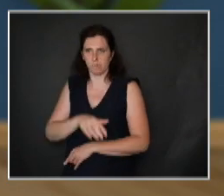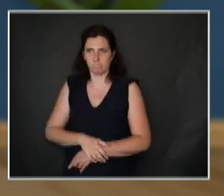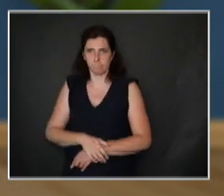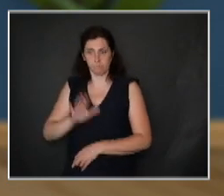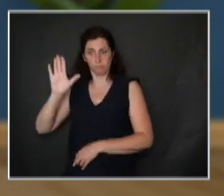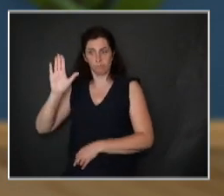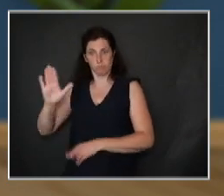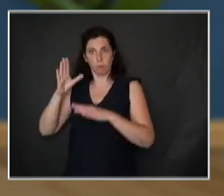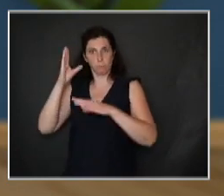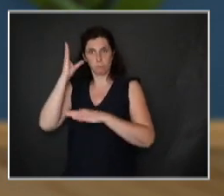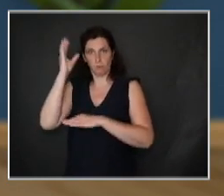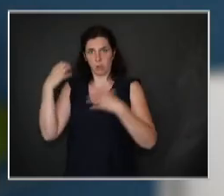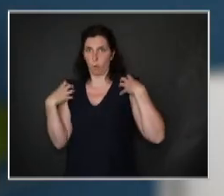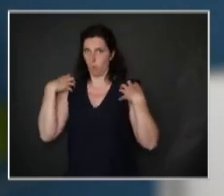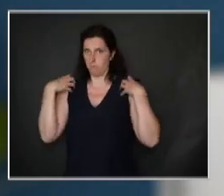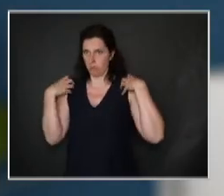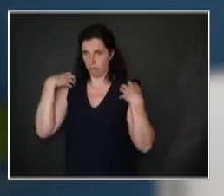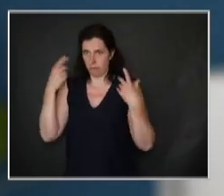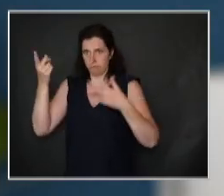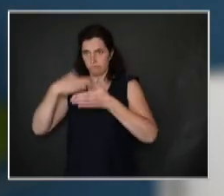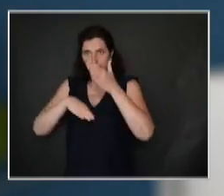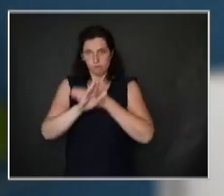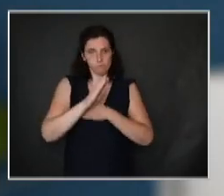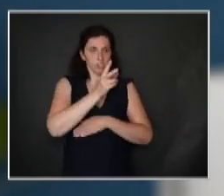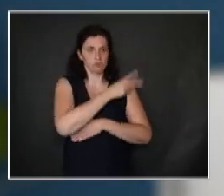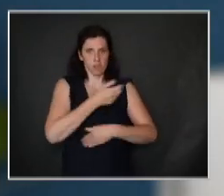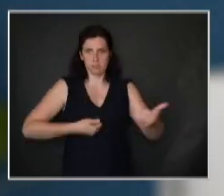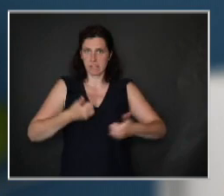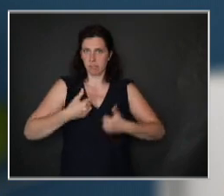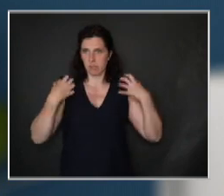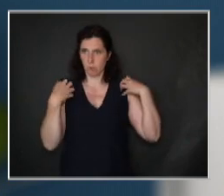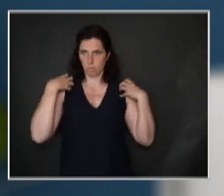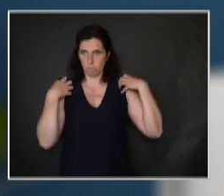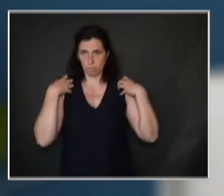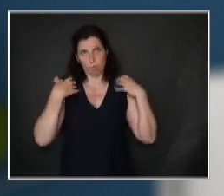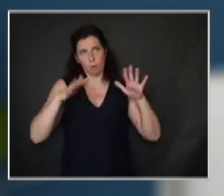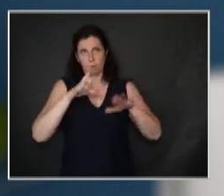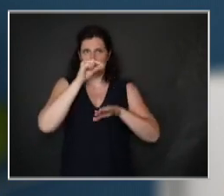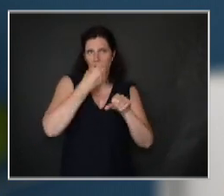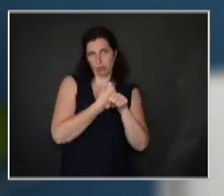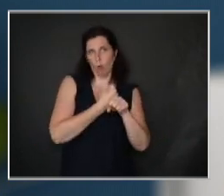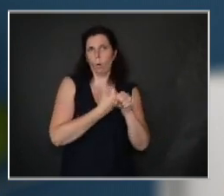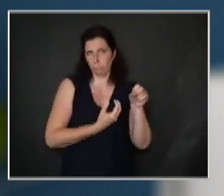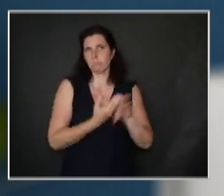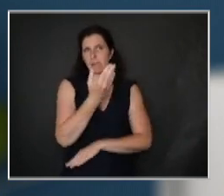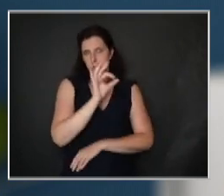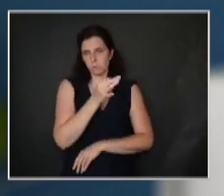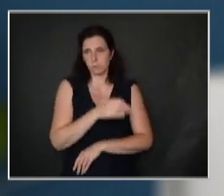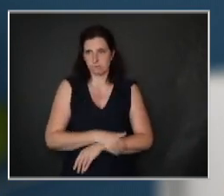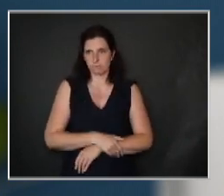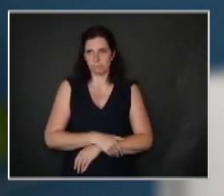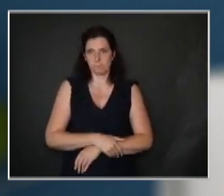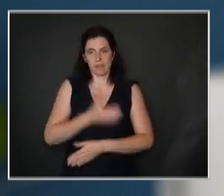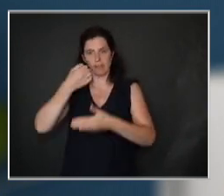Rhumatologue, il a assuré la chefferie du service de la rhumatologie une bonne vingtaine d'années. Né à